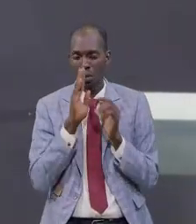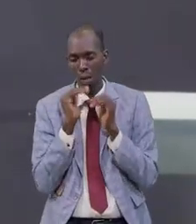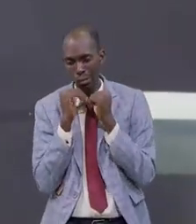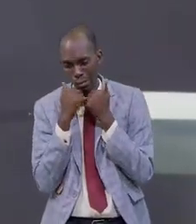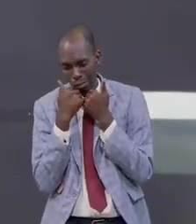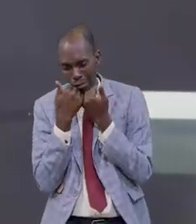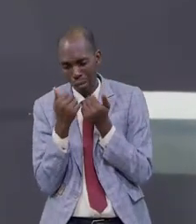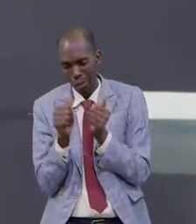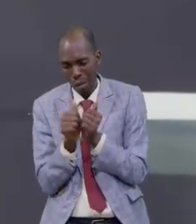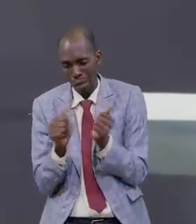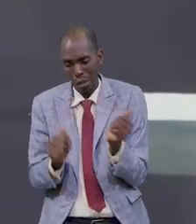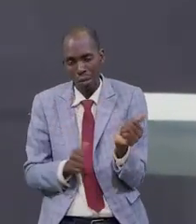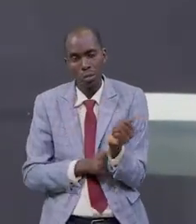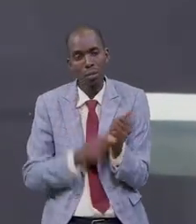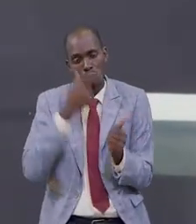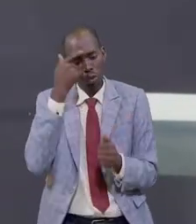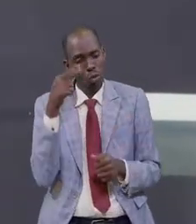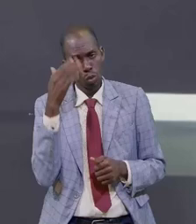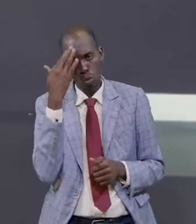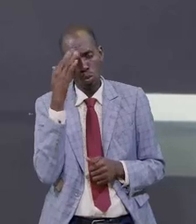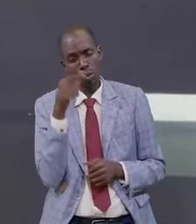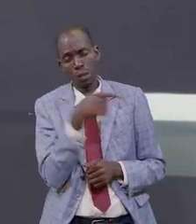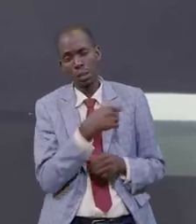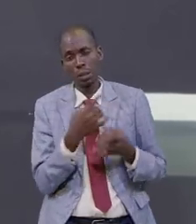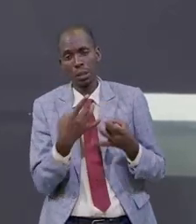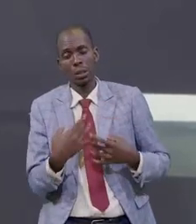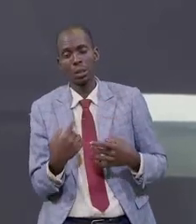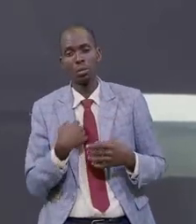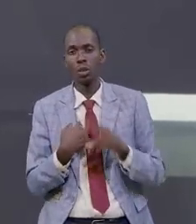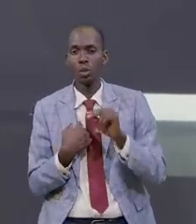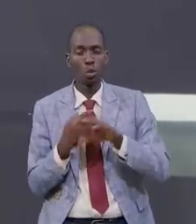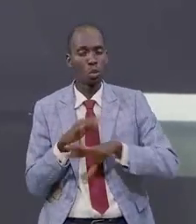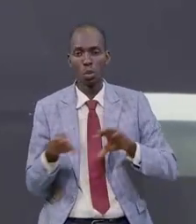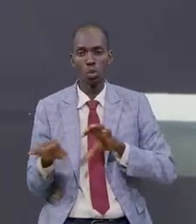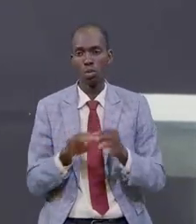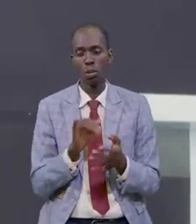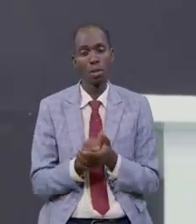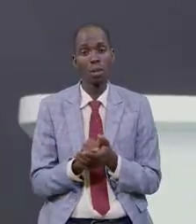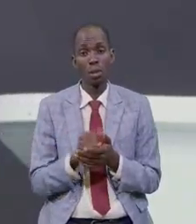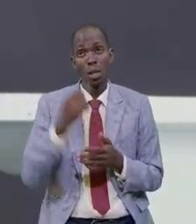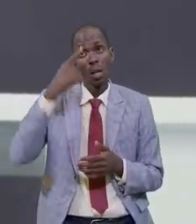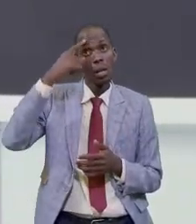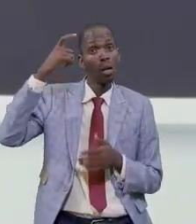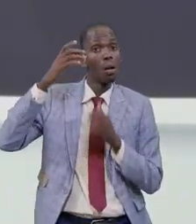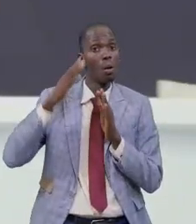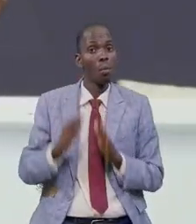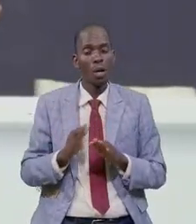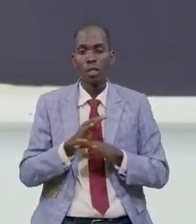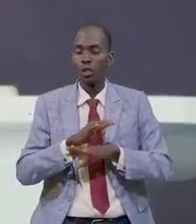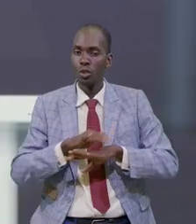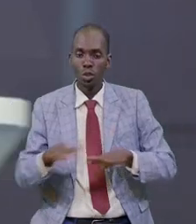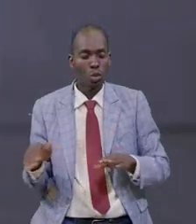leur Rê non non on ne fait pas ça les rêveurs ne fuit pas des